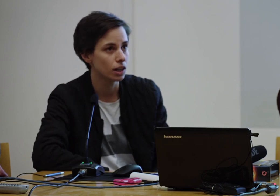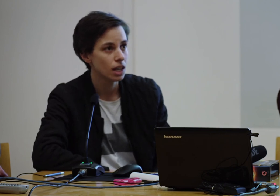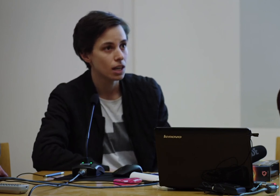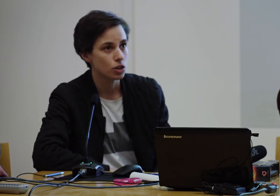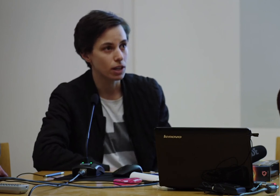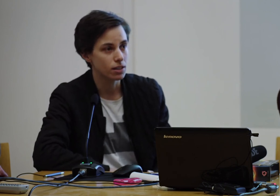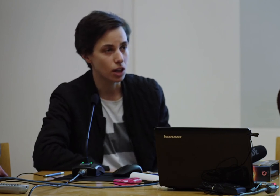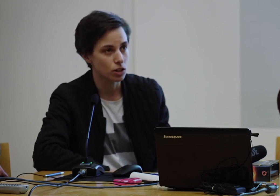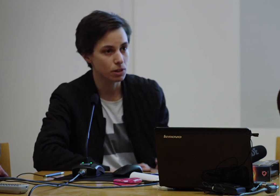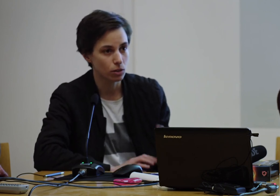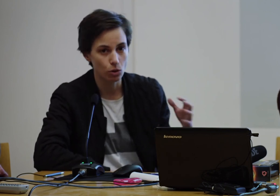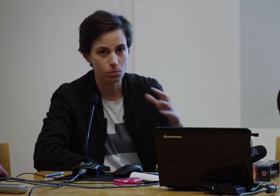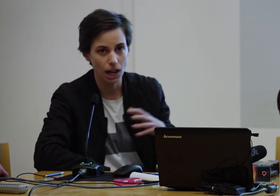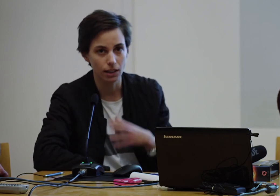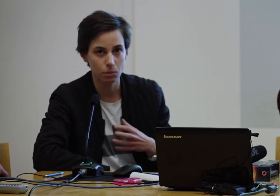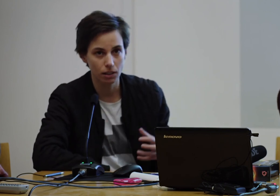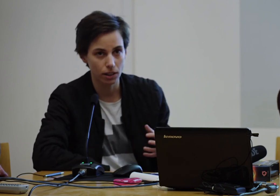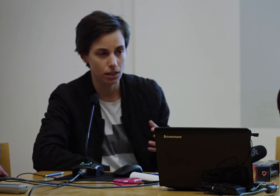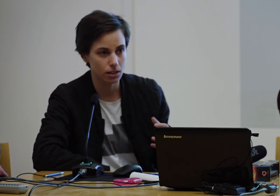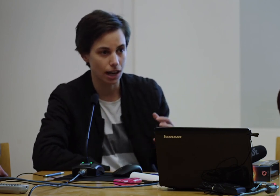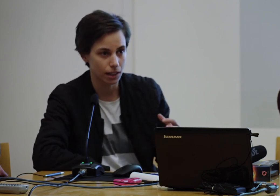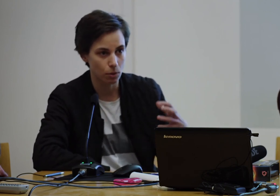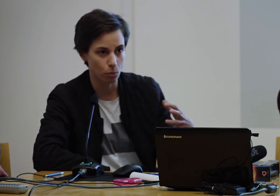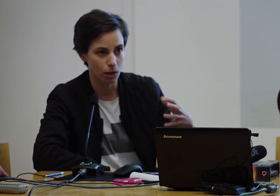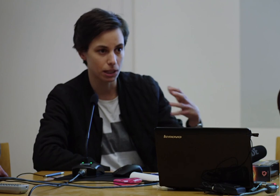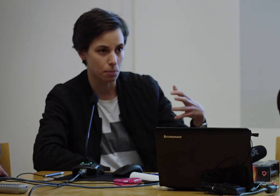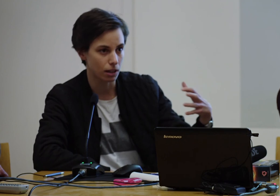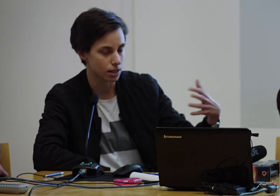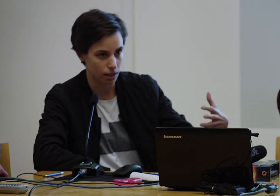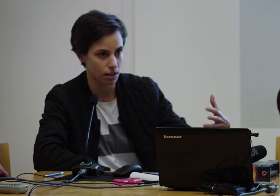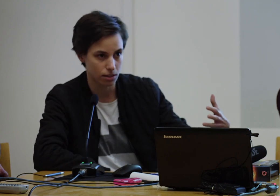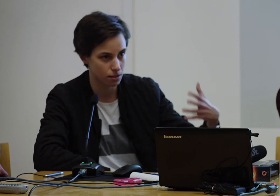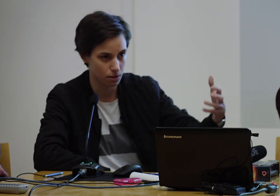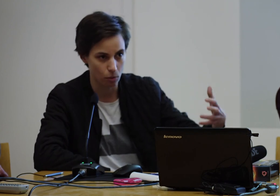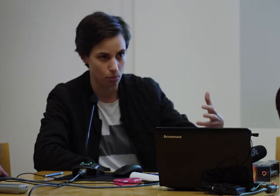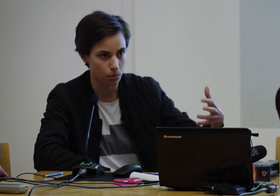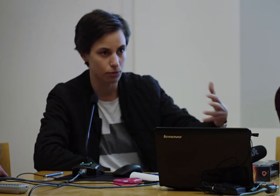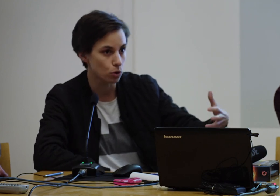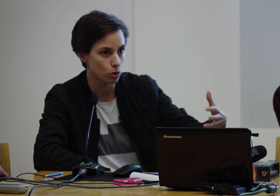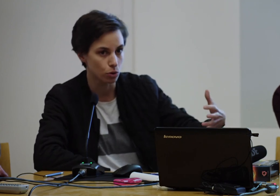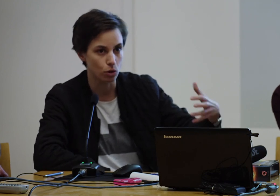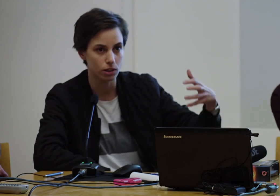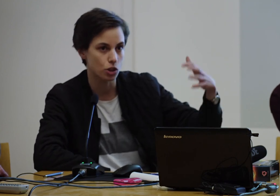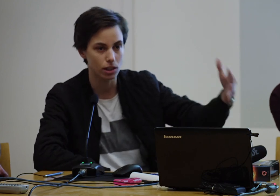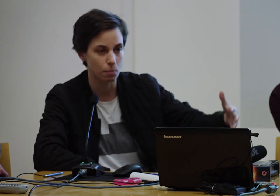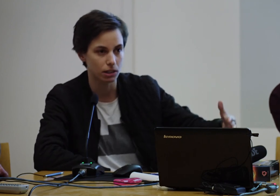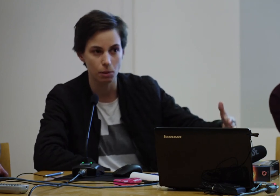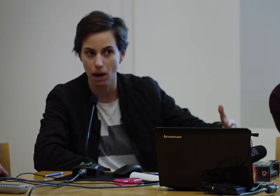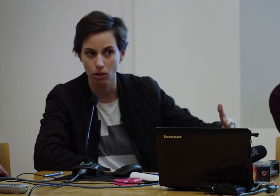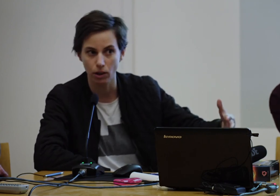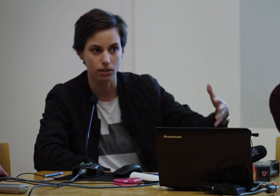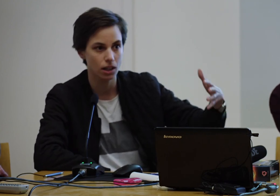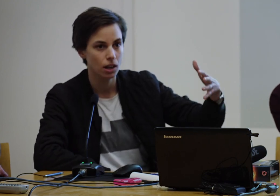ďalej, že vlastne snažili sme sa to rôznymi kanálmi dať vedieť, aké problémy napríklad s accessom fungujú, či sa dá